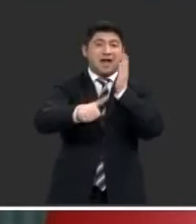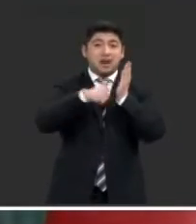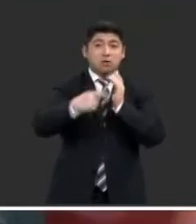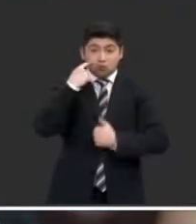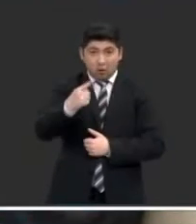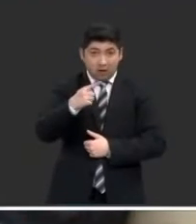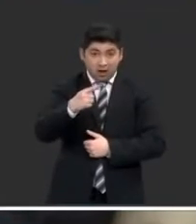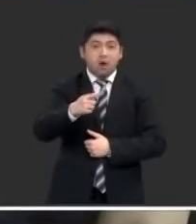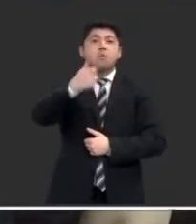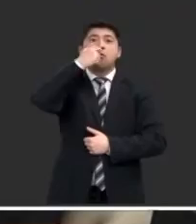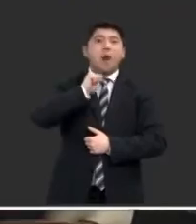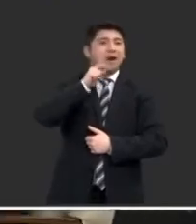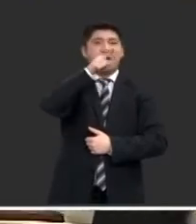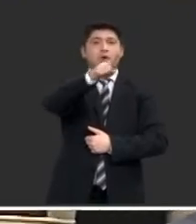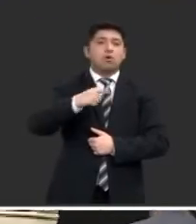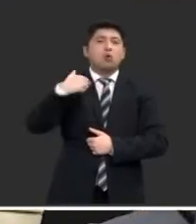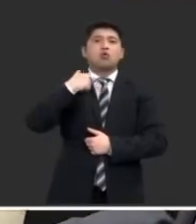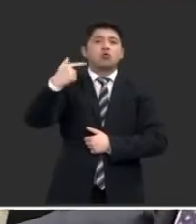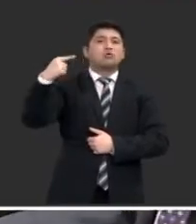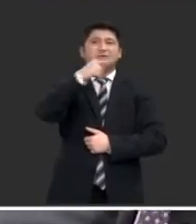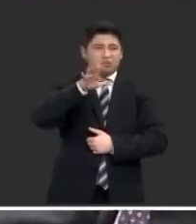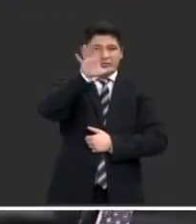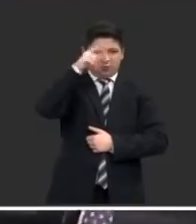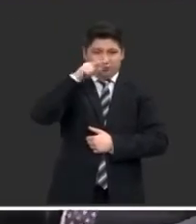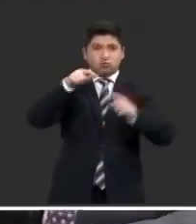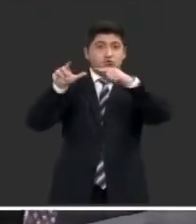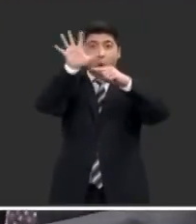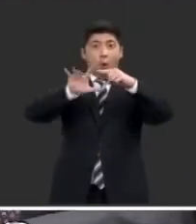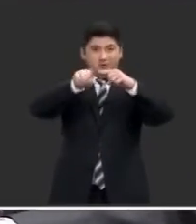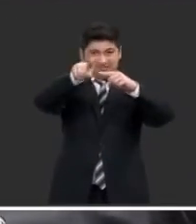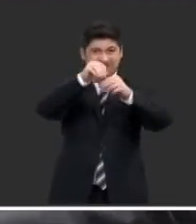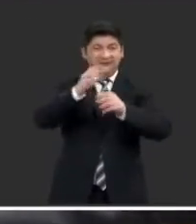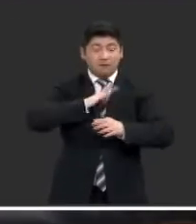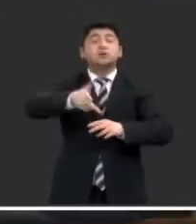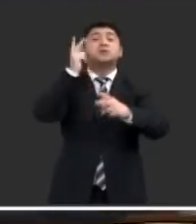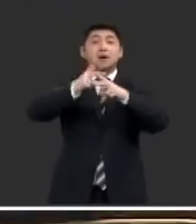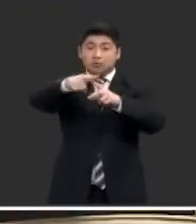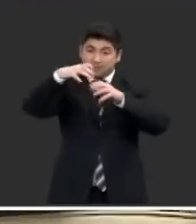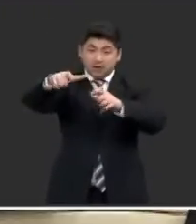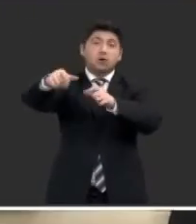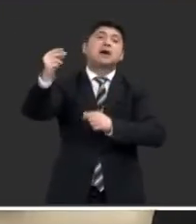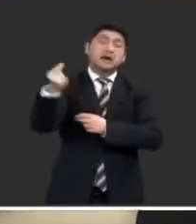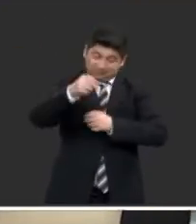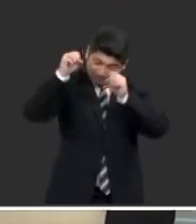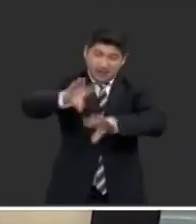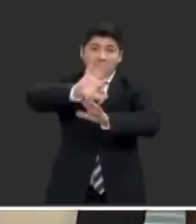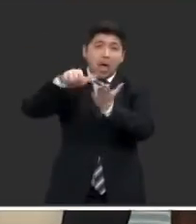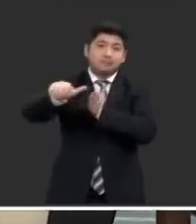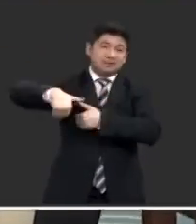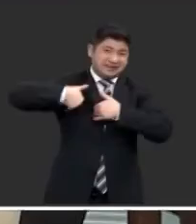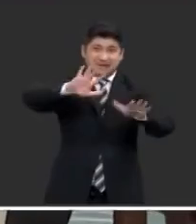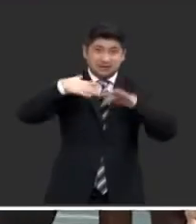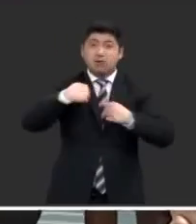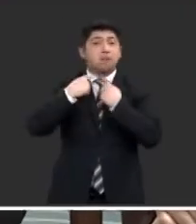özellikle Ukrayna'nın doğusundaki vatandaşlarımıza süratle bölgeden ayrılmaları çağrısında bulundu